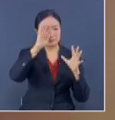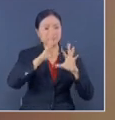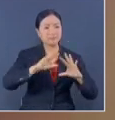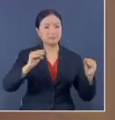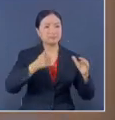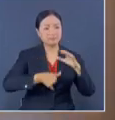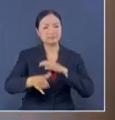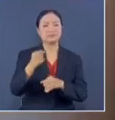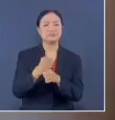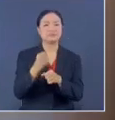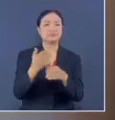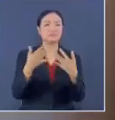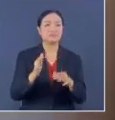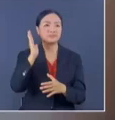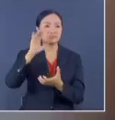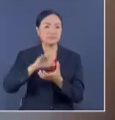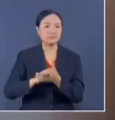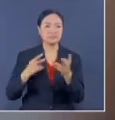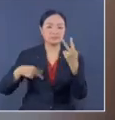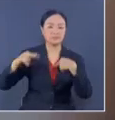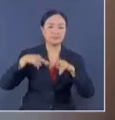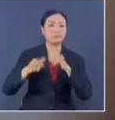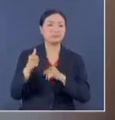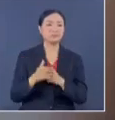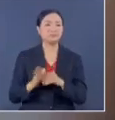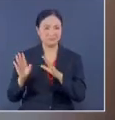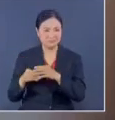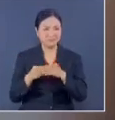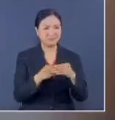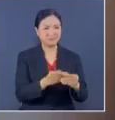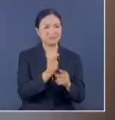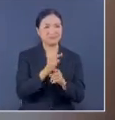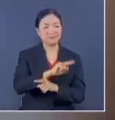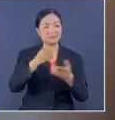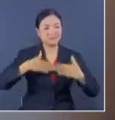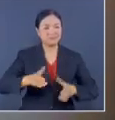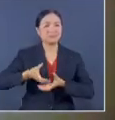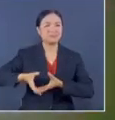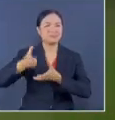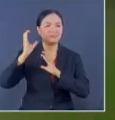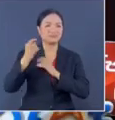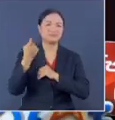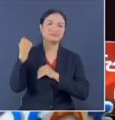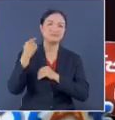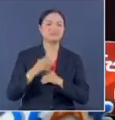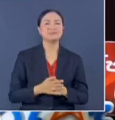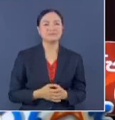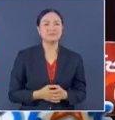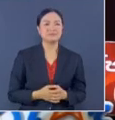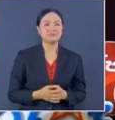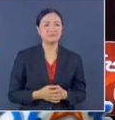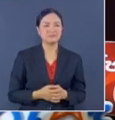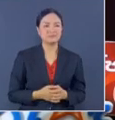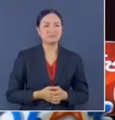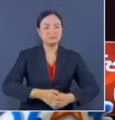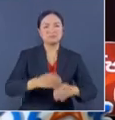ซึ่งทางแฟนหนุ่มอย่างไฮโซบิ๊กเนี่ยก็ดูแลเป็นอย่างดีค่ะโดยจะพาไปเลี้ยงวันเกิดย้อนหลังแบบสุดหวานด้วยค่ะ รอให้เราห